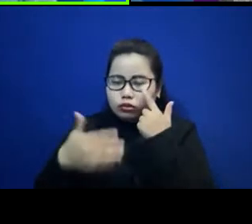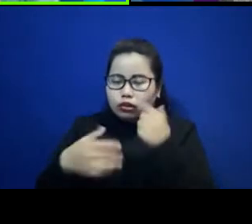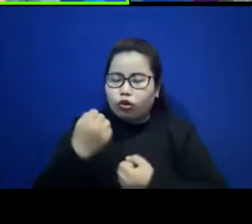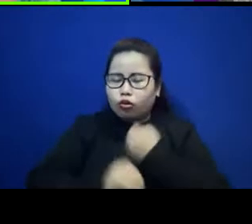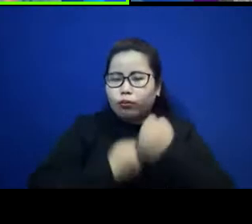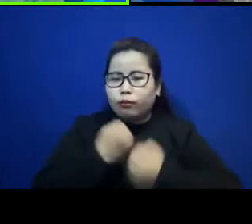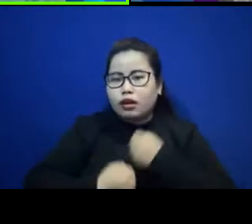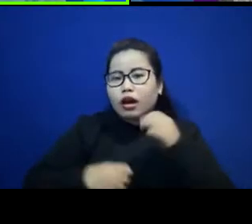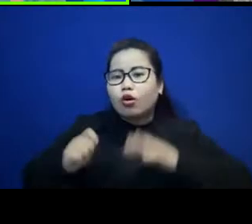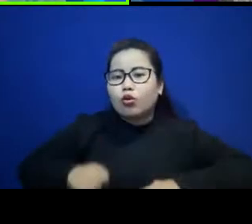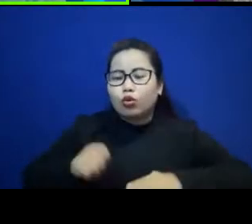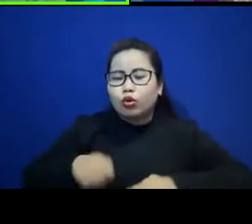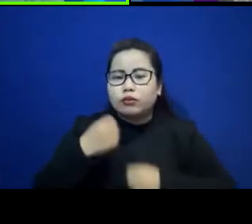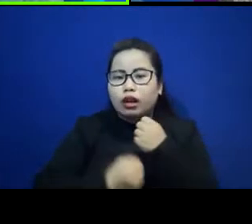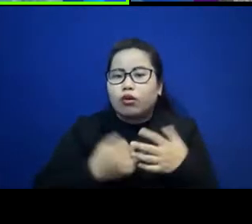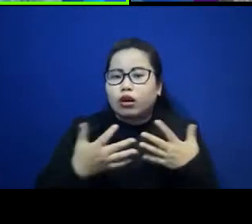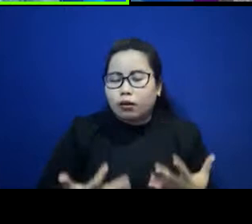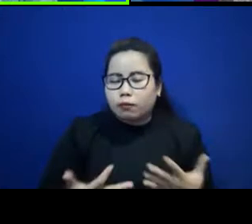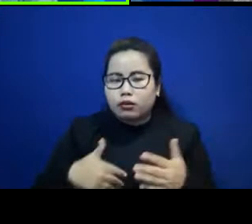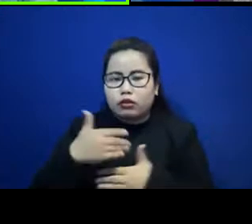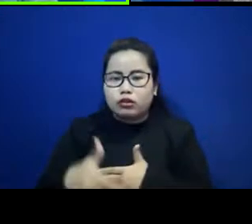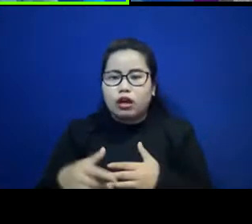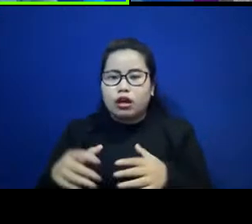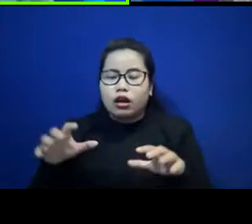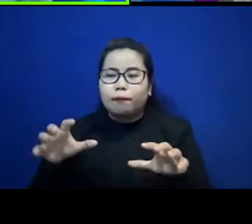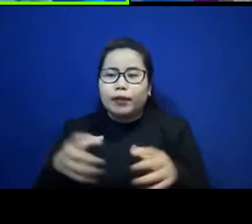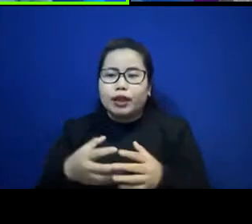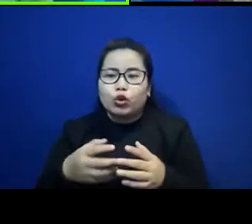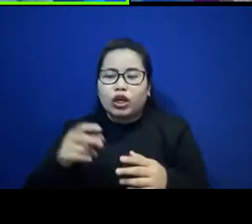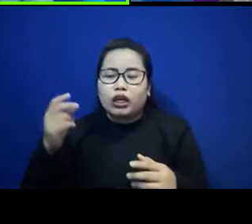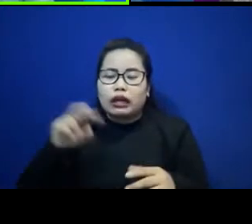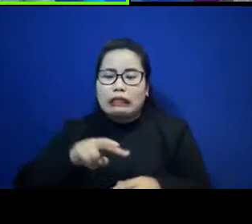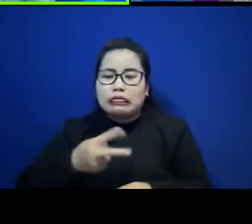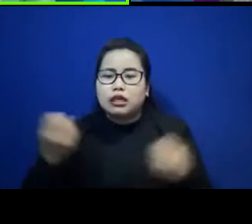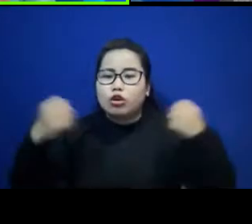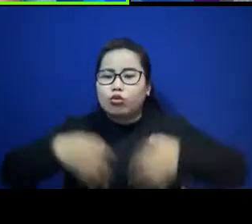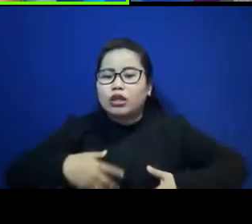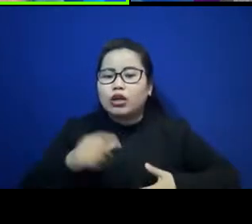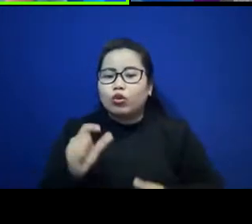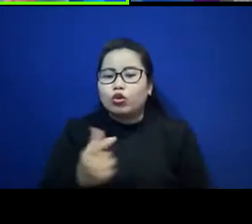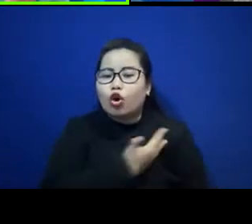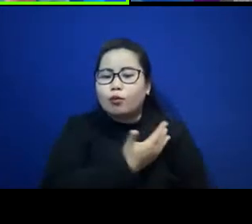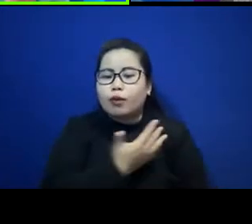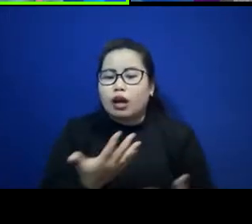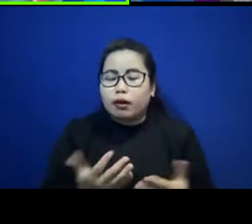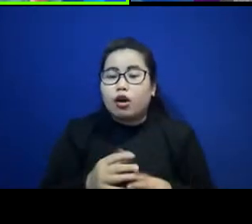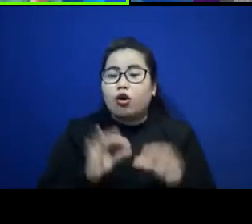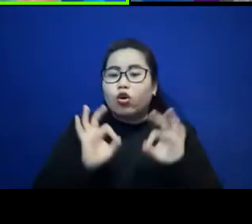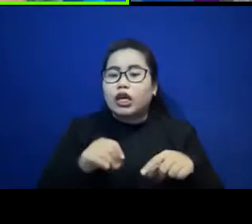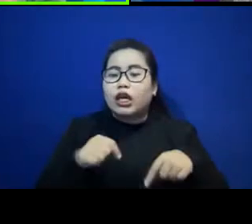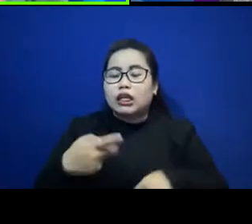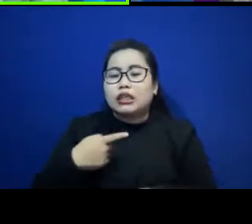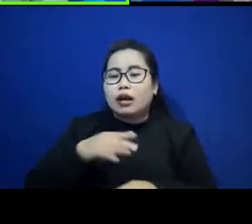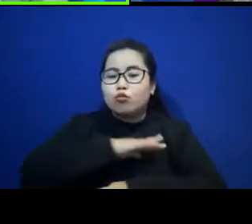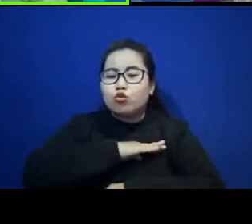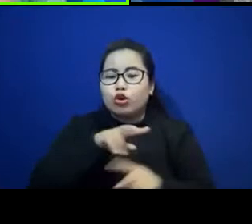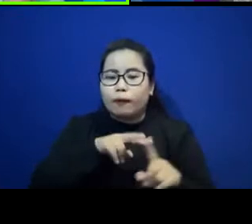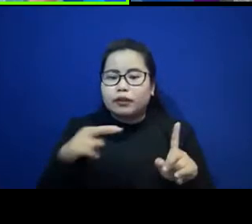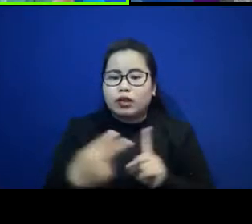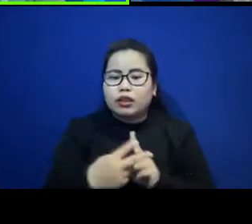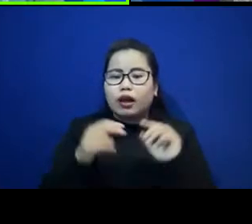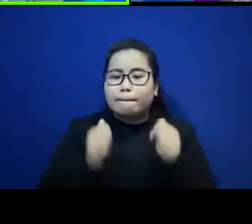upaya hukum yang dapat dilakukan Dan apa bentuk ganti rugi yang dapat diberikan kepada korban ini kita butuh perspektif baik dari